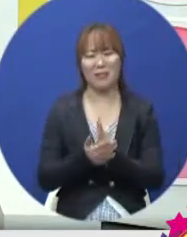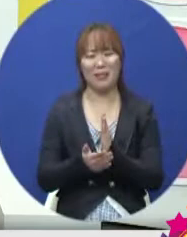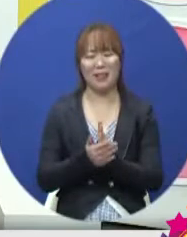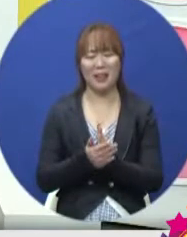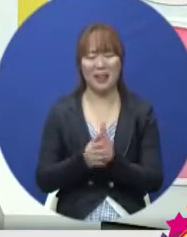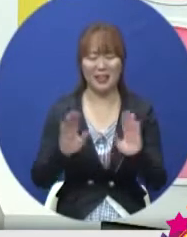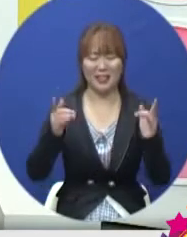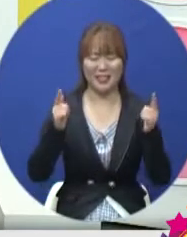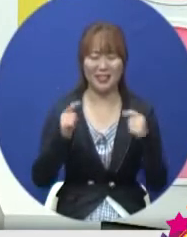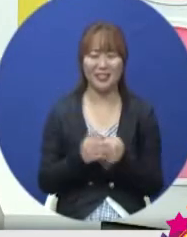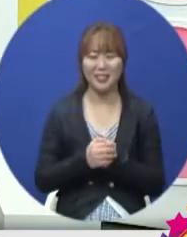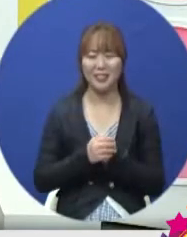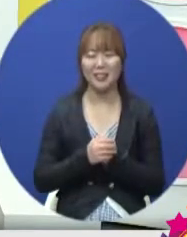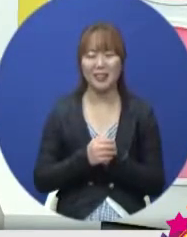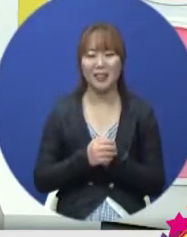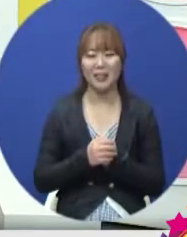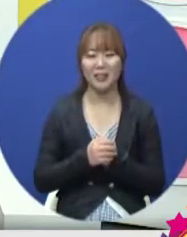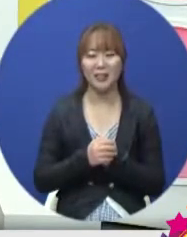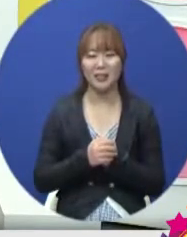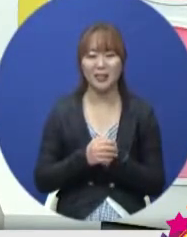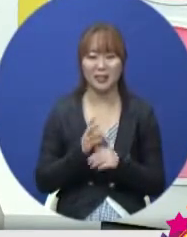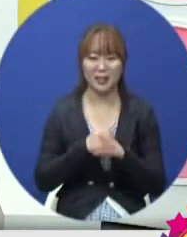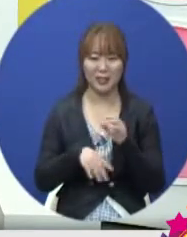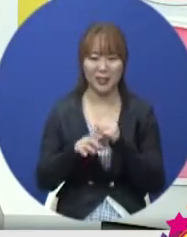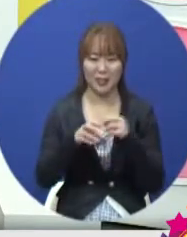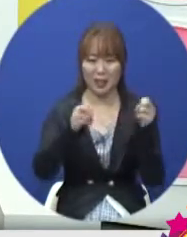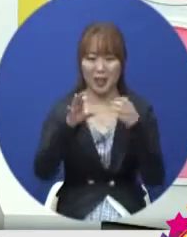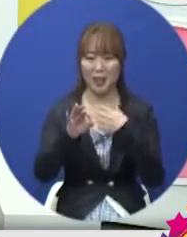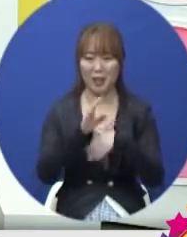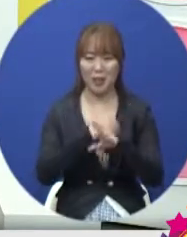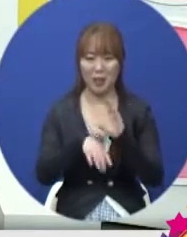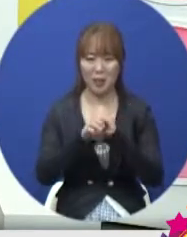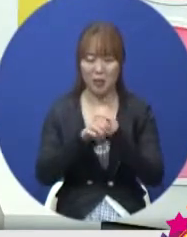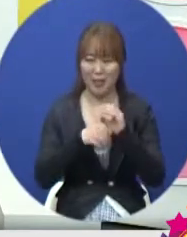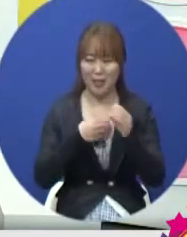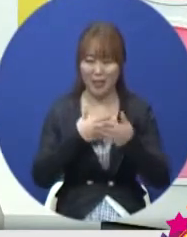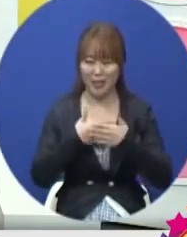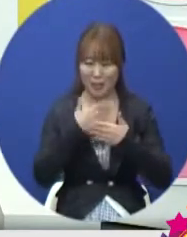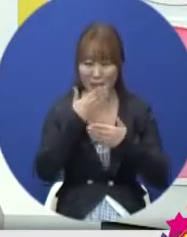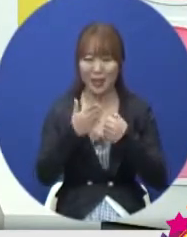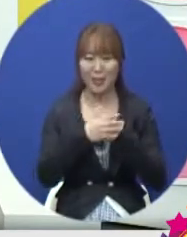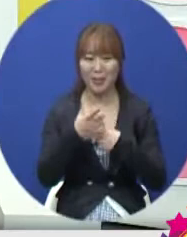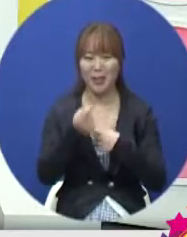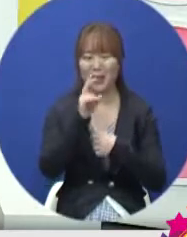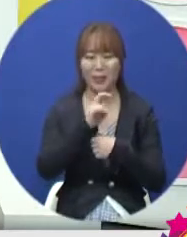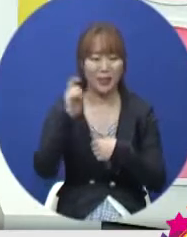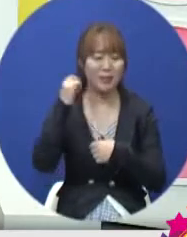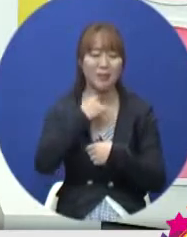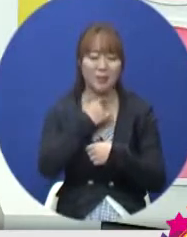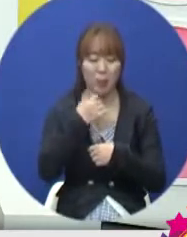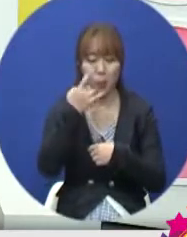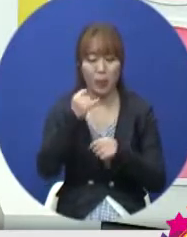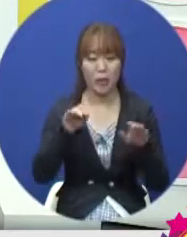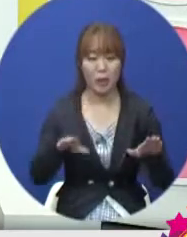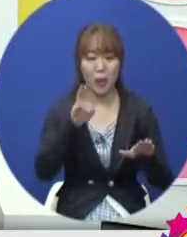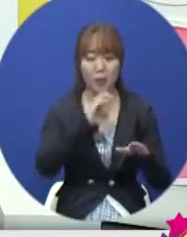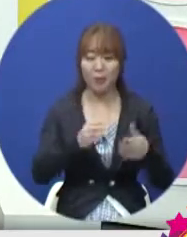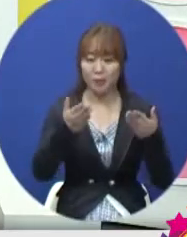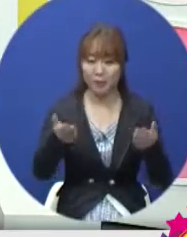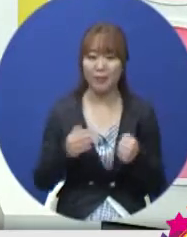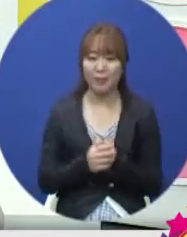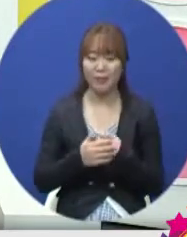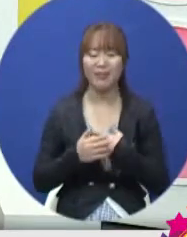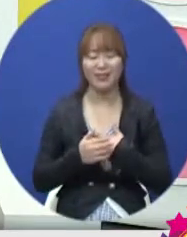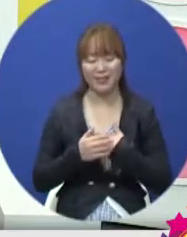없어요. 네. 더 말씀을 나누면 더 긴장될 수 아, 그런가요? 있어요. 빨리 노래 듣고 싶어요. 네. 자, 어머니 그럼 음악